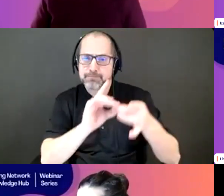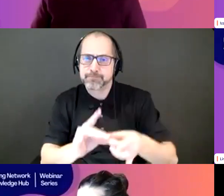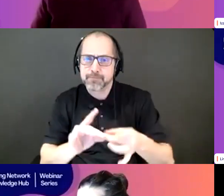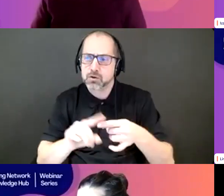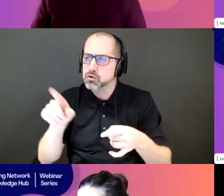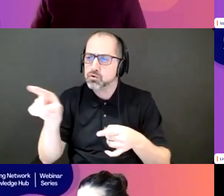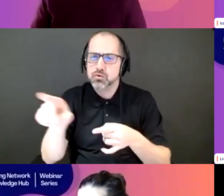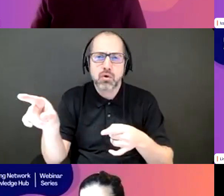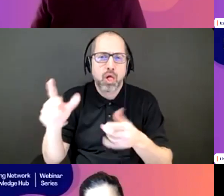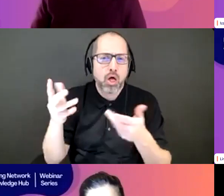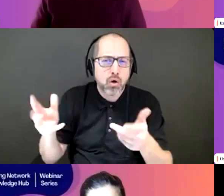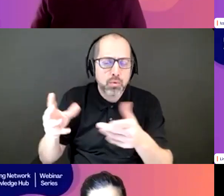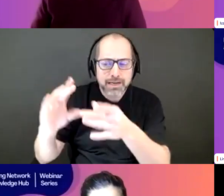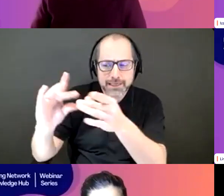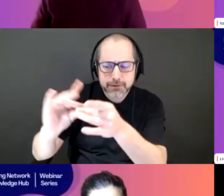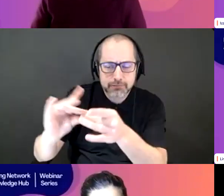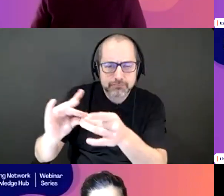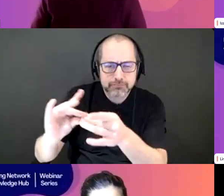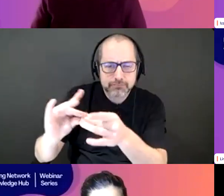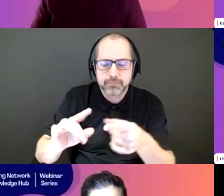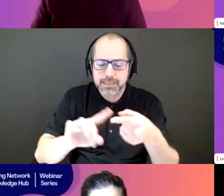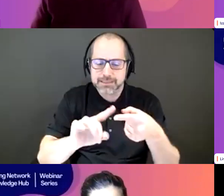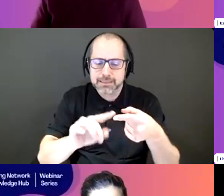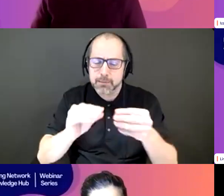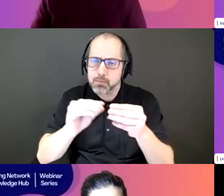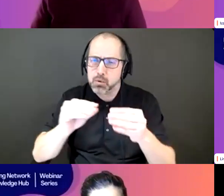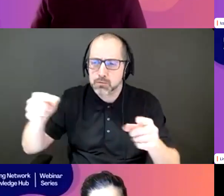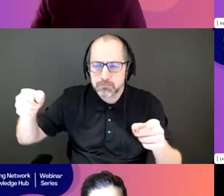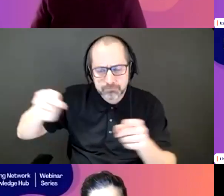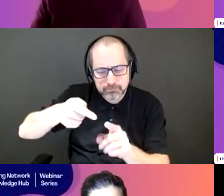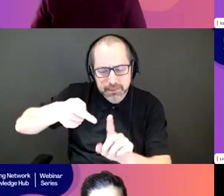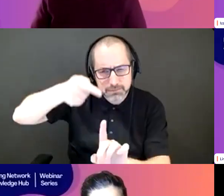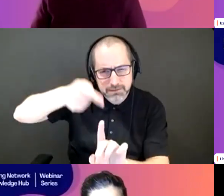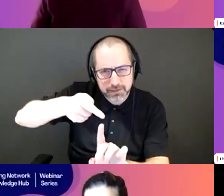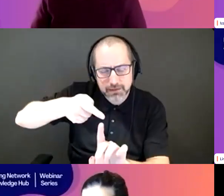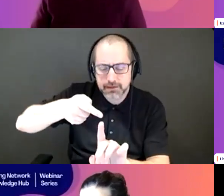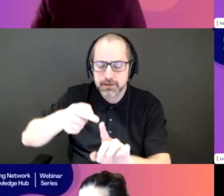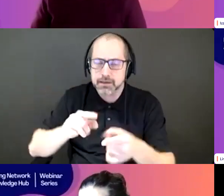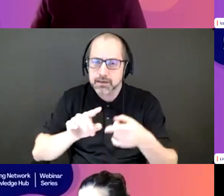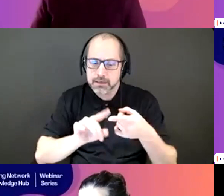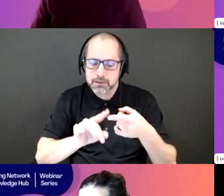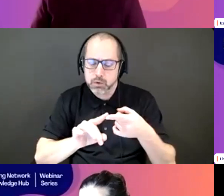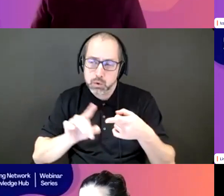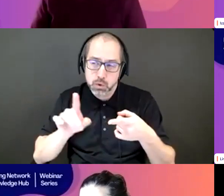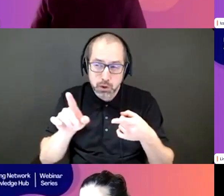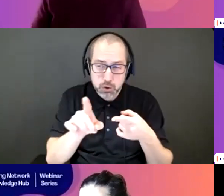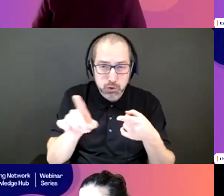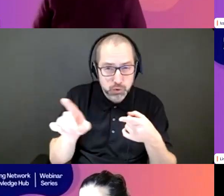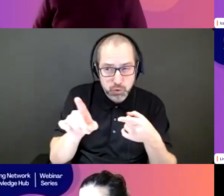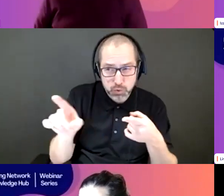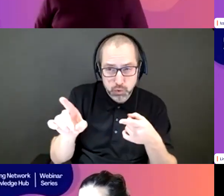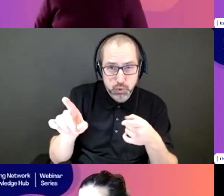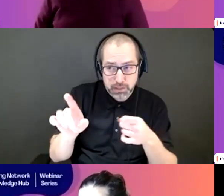question ça revient donc quelque chose dont on a déjà parlé c'est un peu plus précis quand